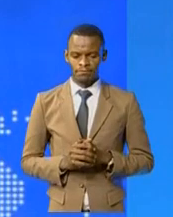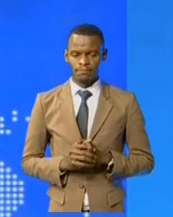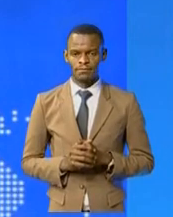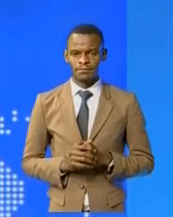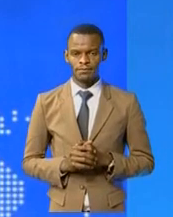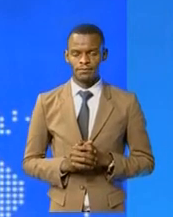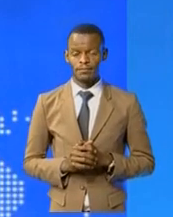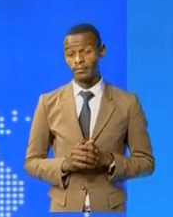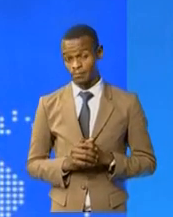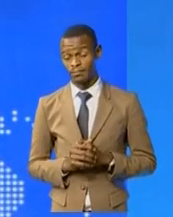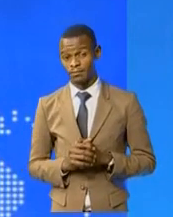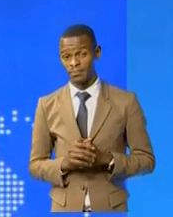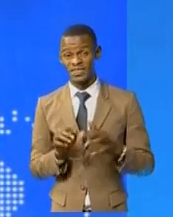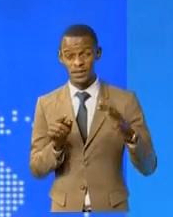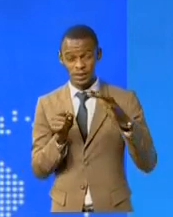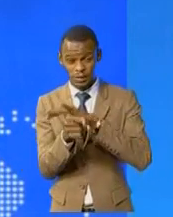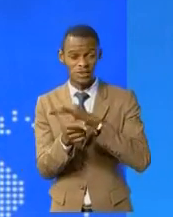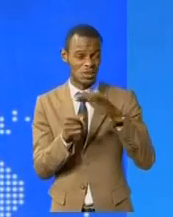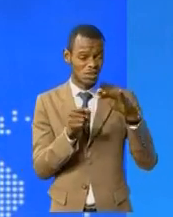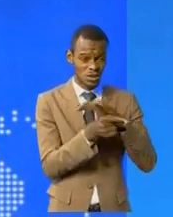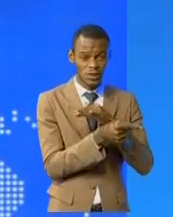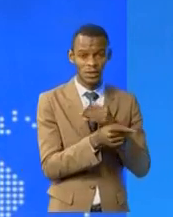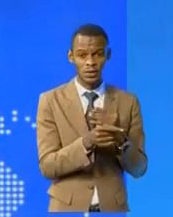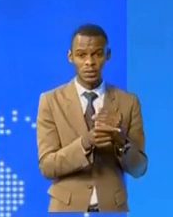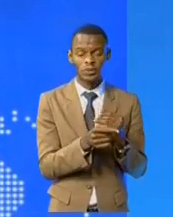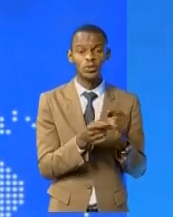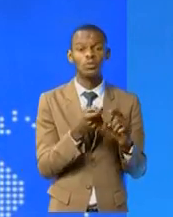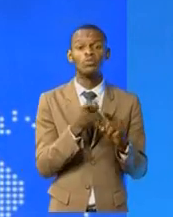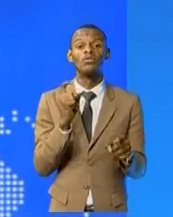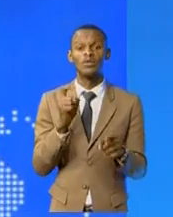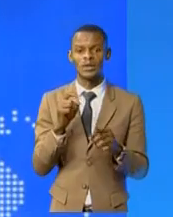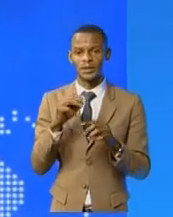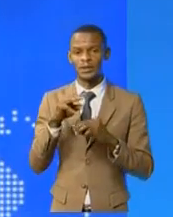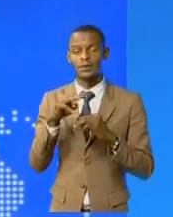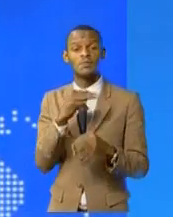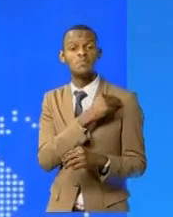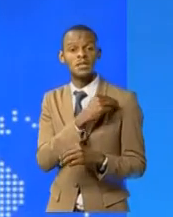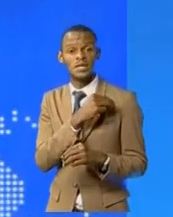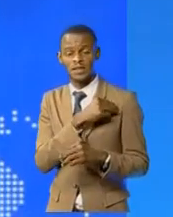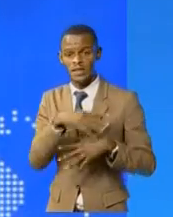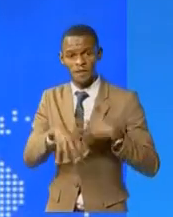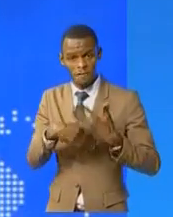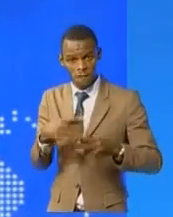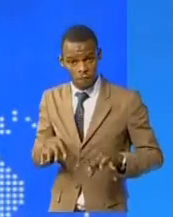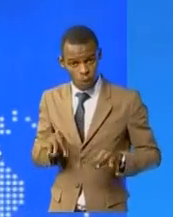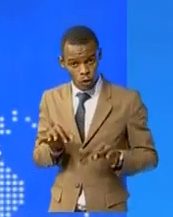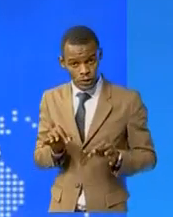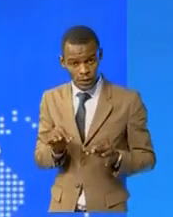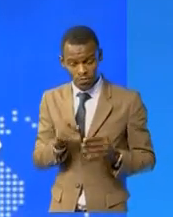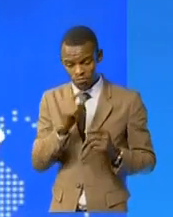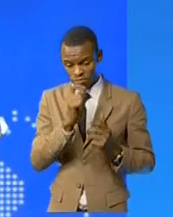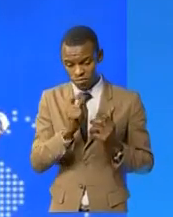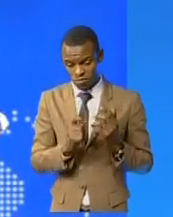Les accusations formulées par les agents du ministère des Affaires foncières ne sont pas fondées. Le secrétaire général de